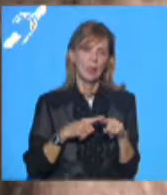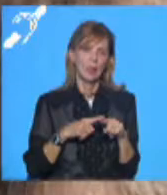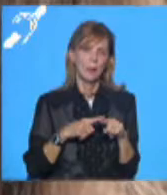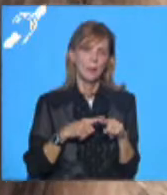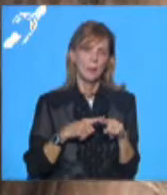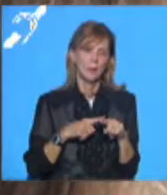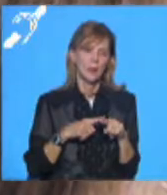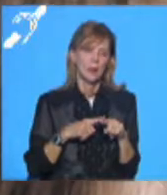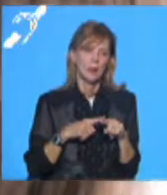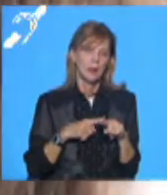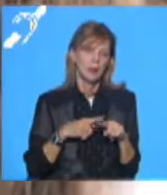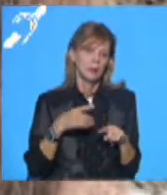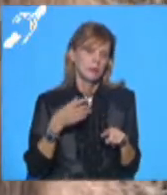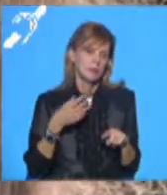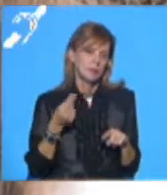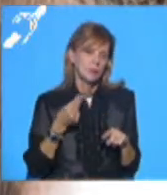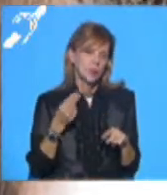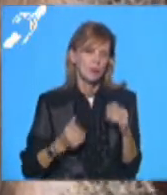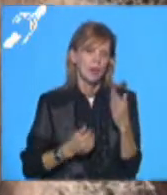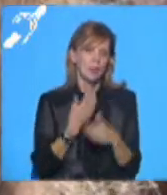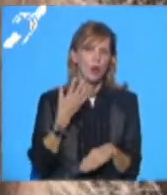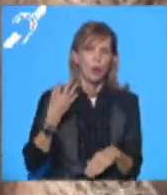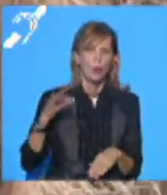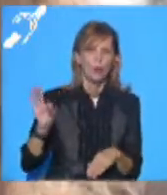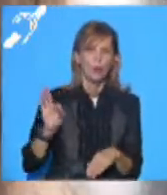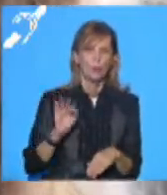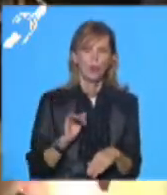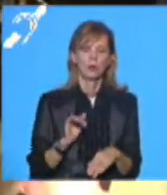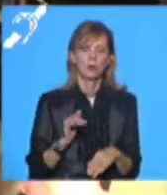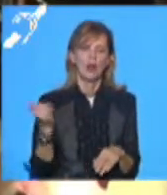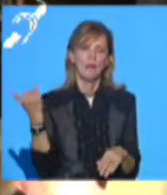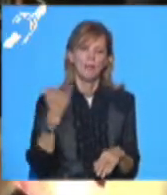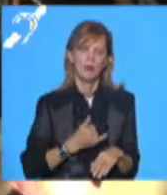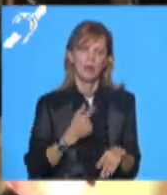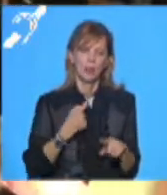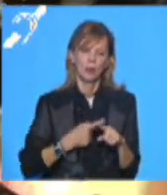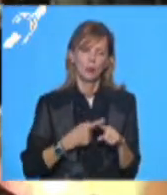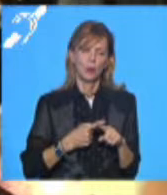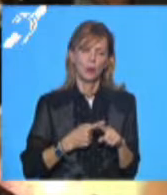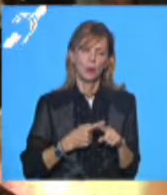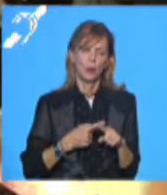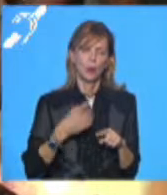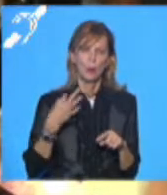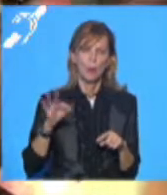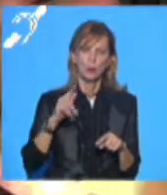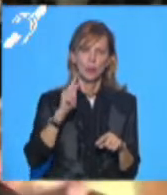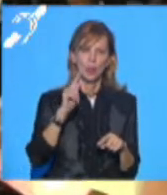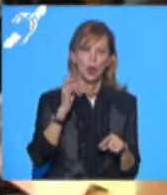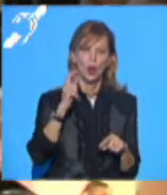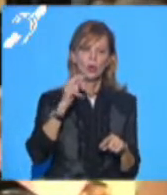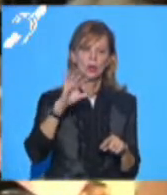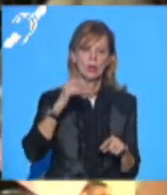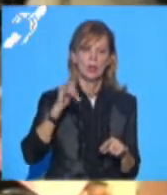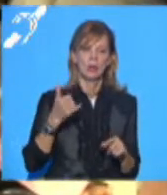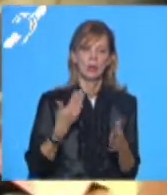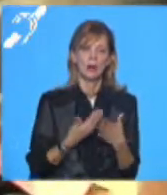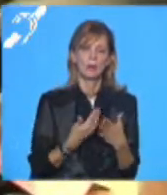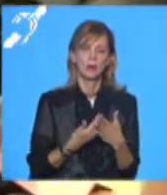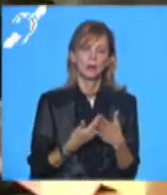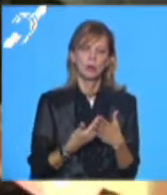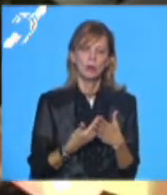cu extravaganță și în același timp cu fermitate. Am venit cu o colecție gotică, pentru că stilul gotic se